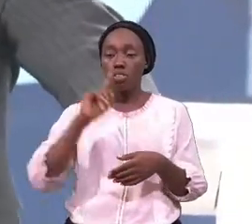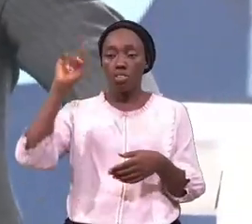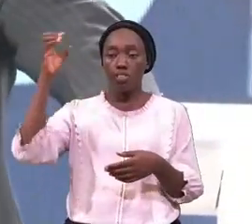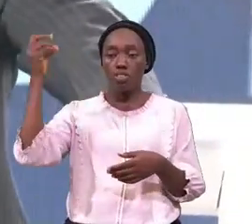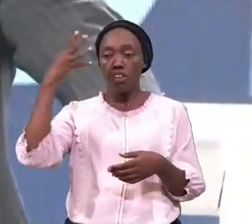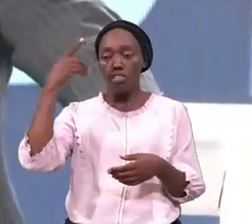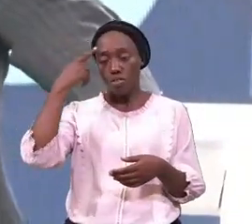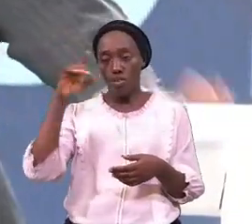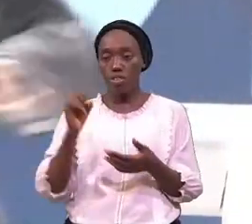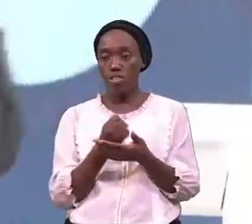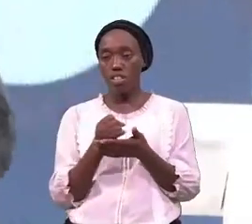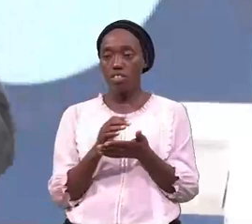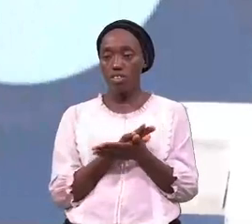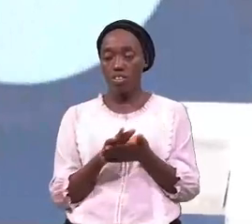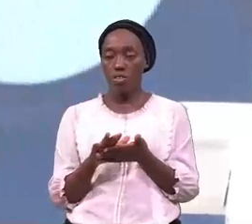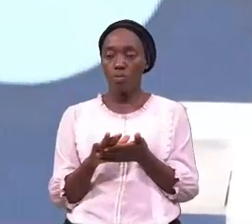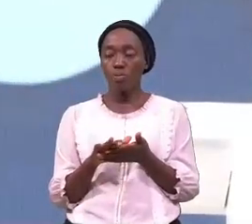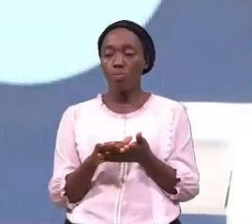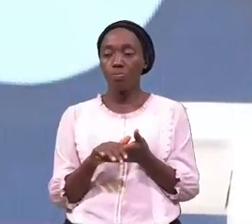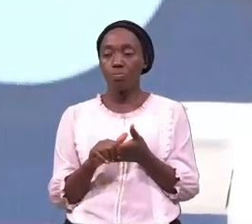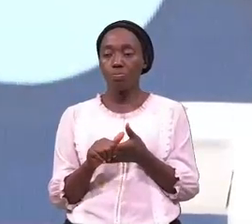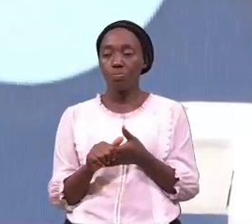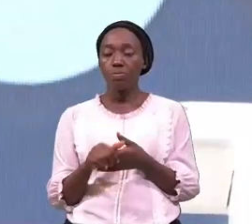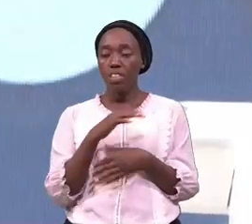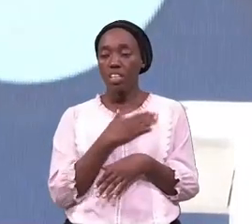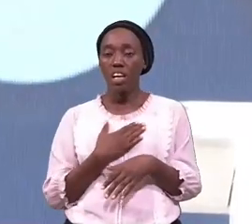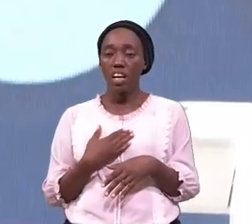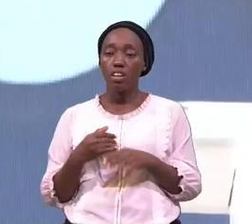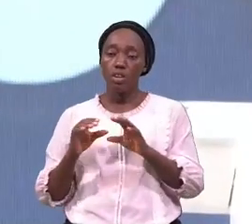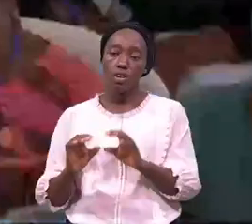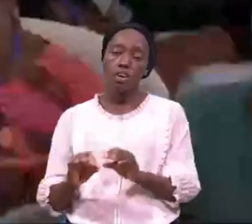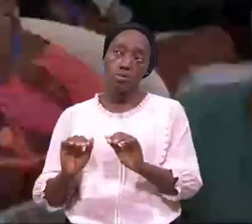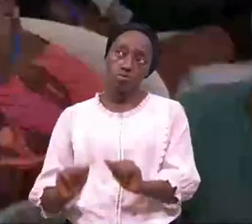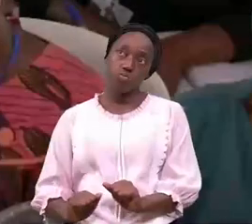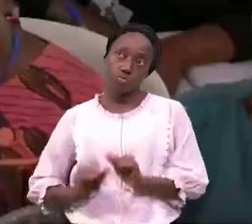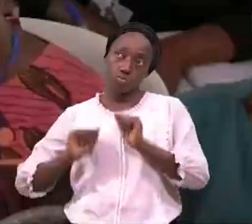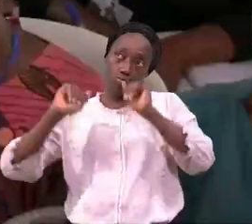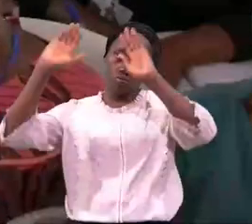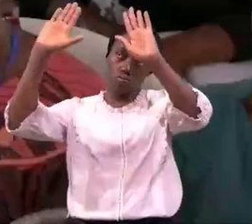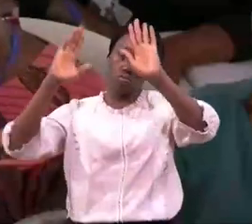Il nous rend participants à la sanctification. Et nous confions à cela.